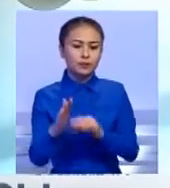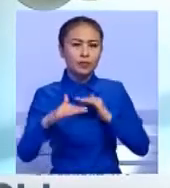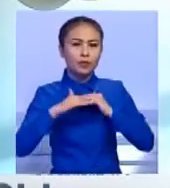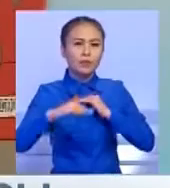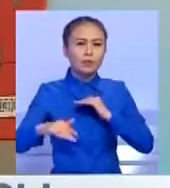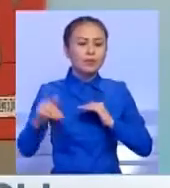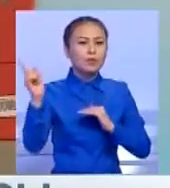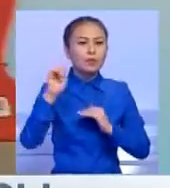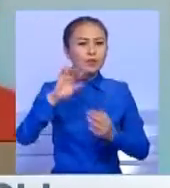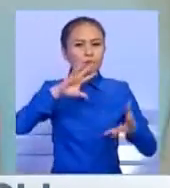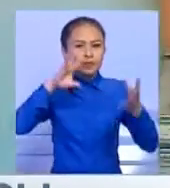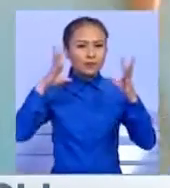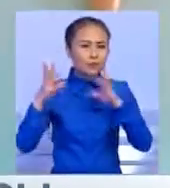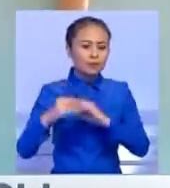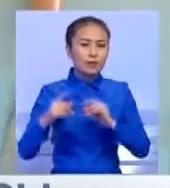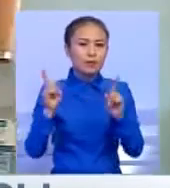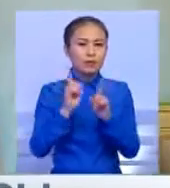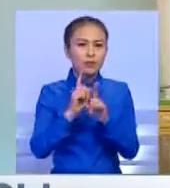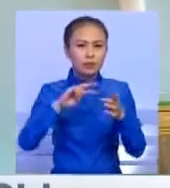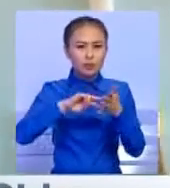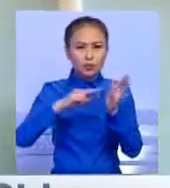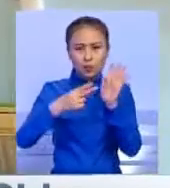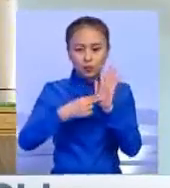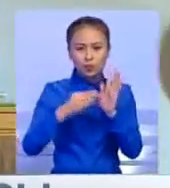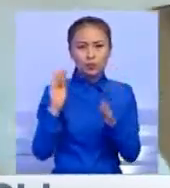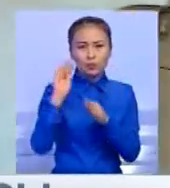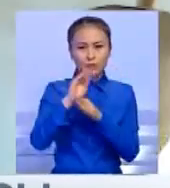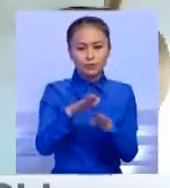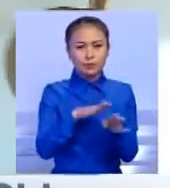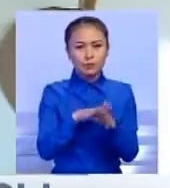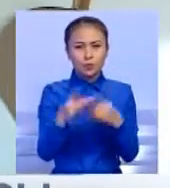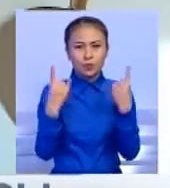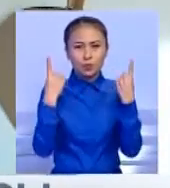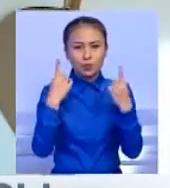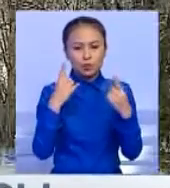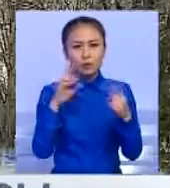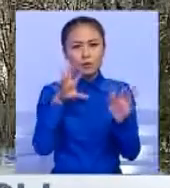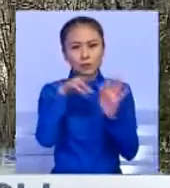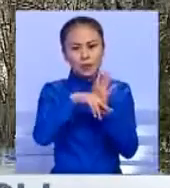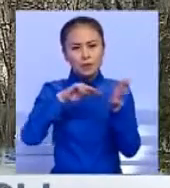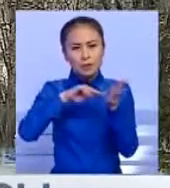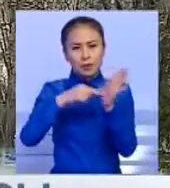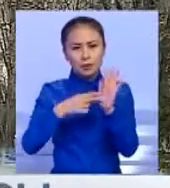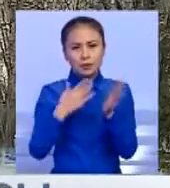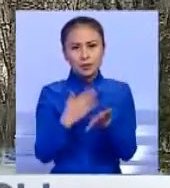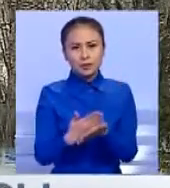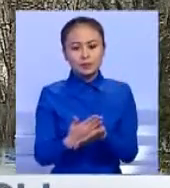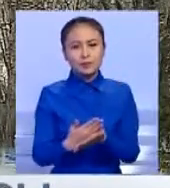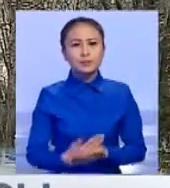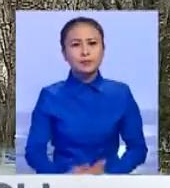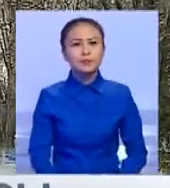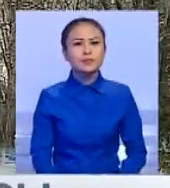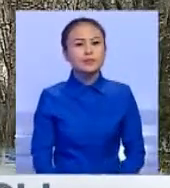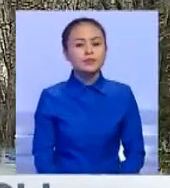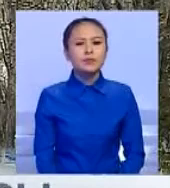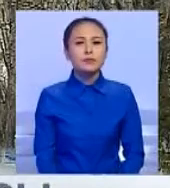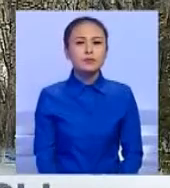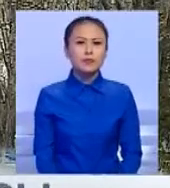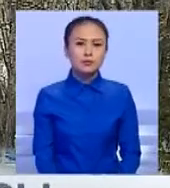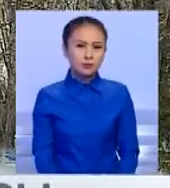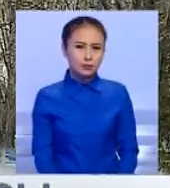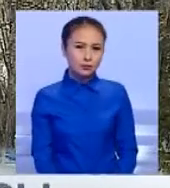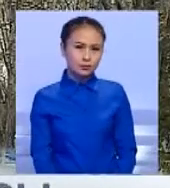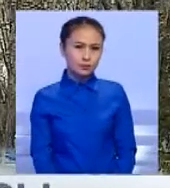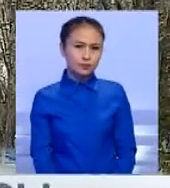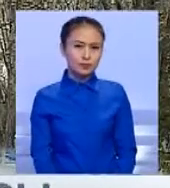мамандар осының барлығын негізге алып, жобаны жүйелі түрде енгізуді жоспарлап отыр. Аслан Қаженов, Ербол Дайыров,